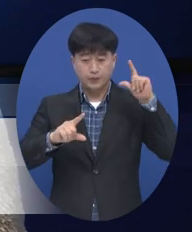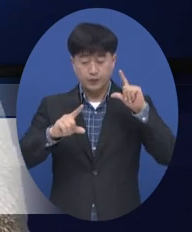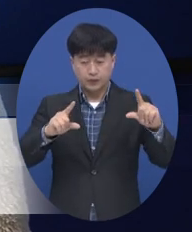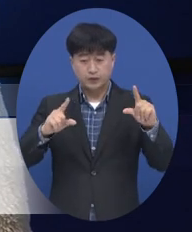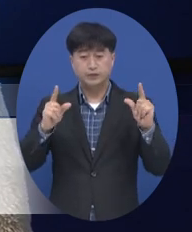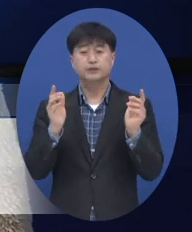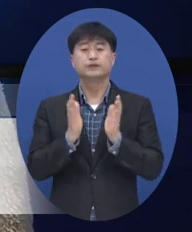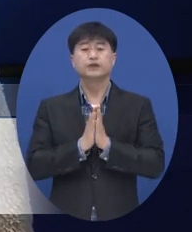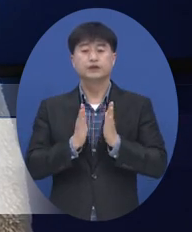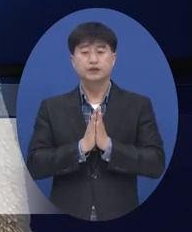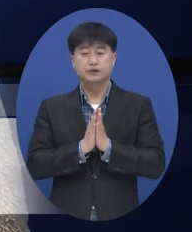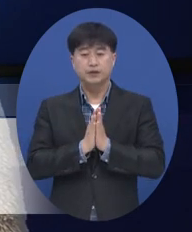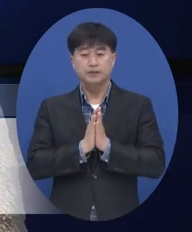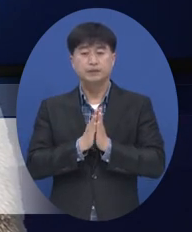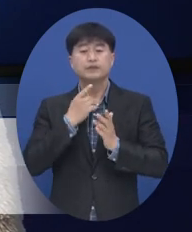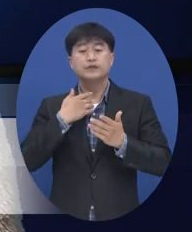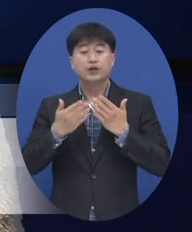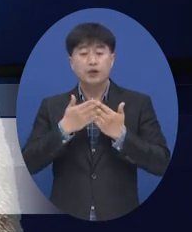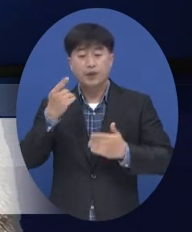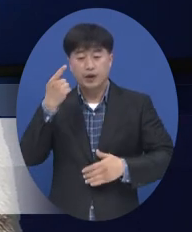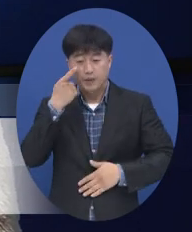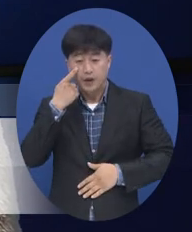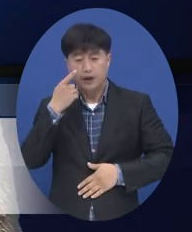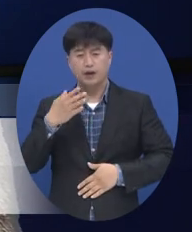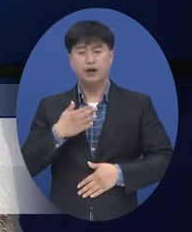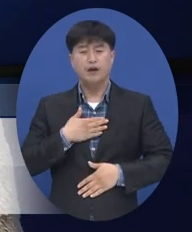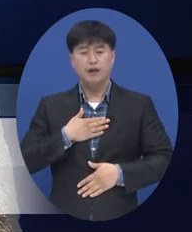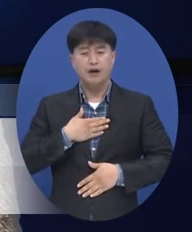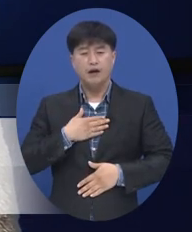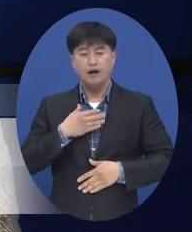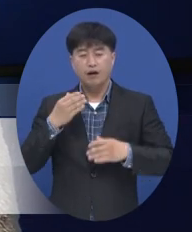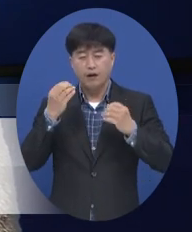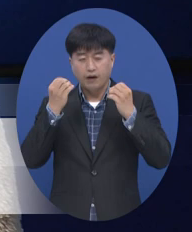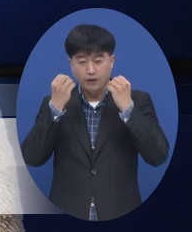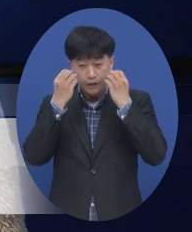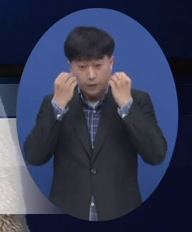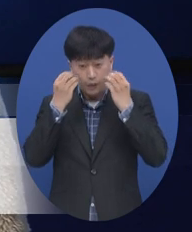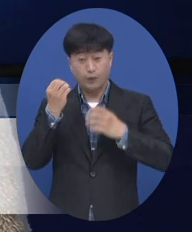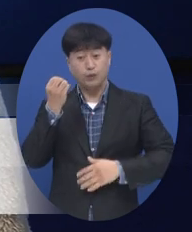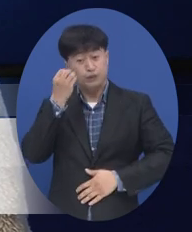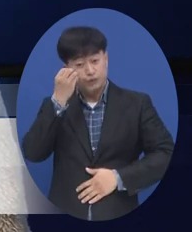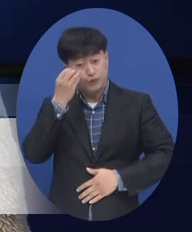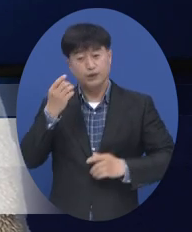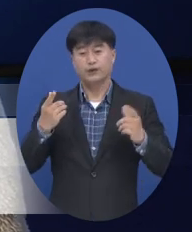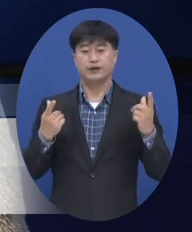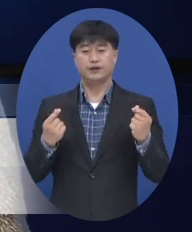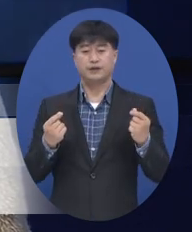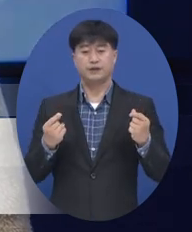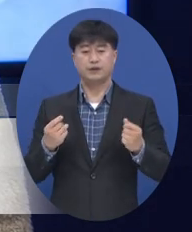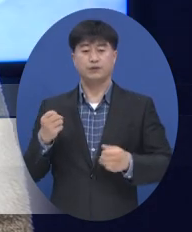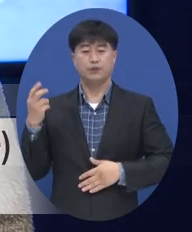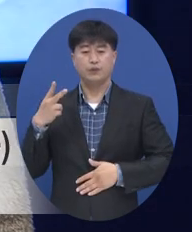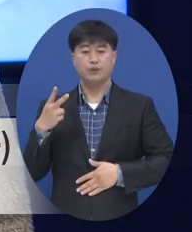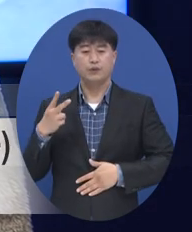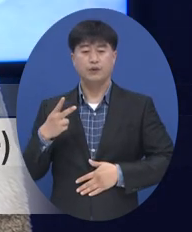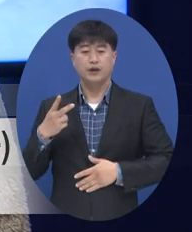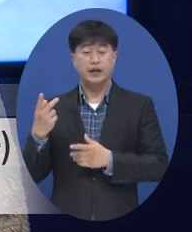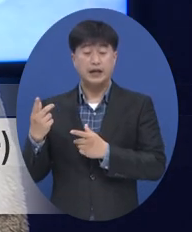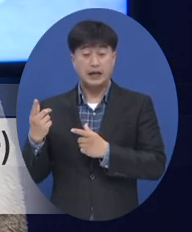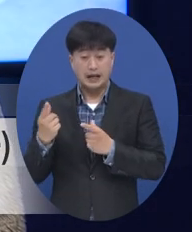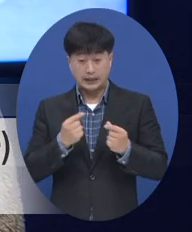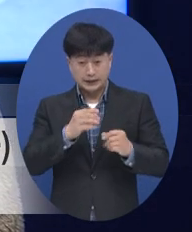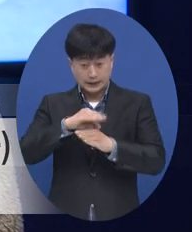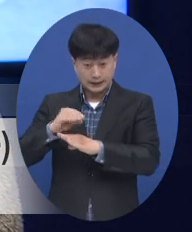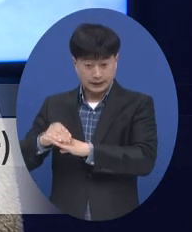가상 세계를 직접 체험해 봤던 게 저한테 되게 생소하고 신기했던 것 같고 같이